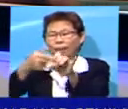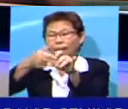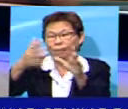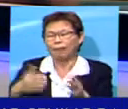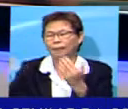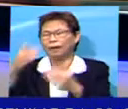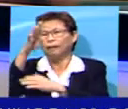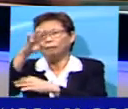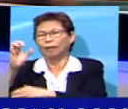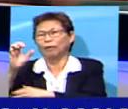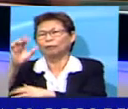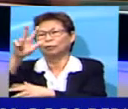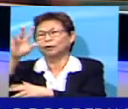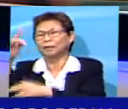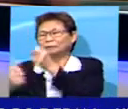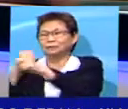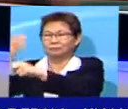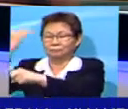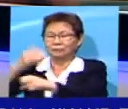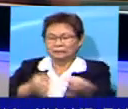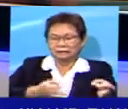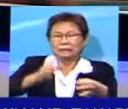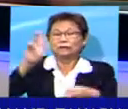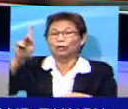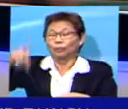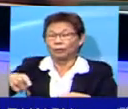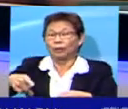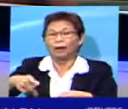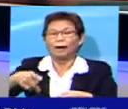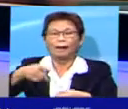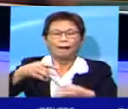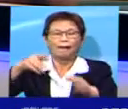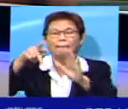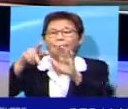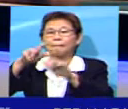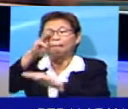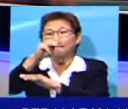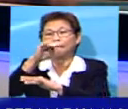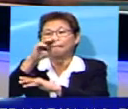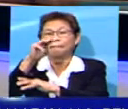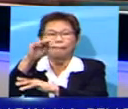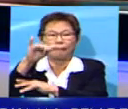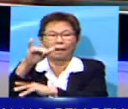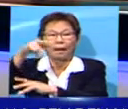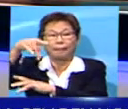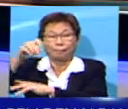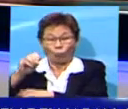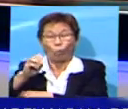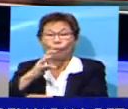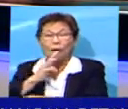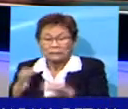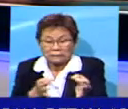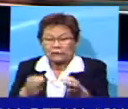berbanding 438 tahun lalu. Jelas Ketua Pengarah Perbadanan Harta Intelek Malaysia MAIPO, Dato' Syamsiah Kamarudin,